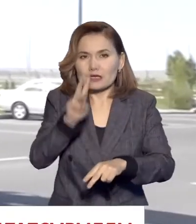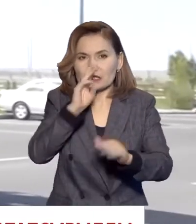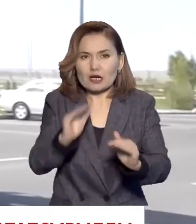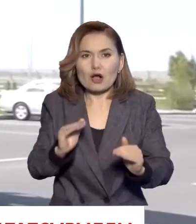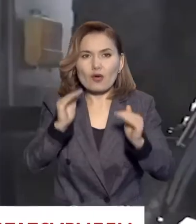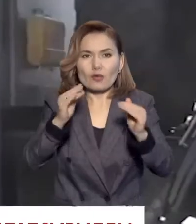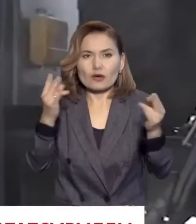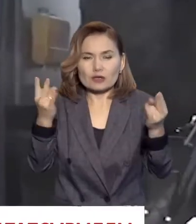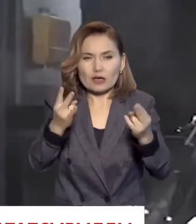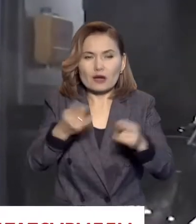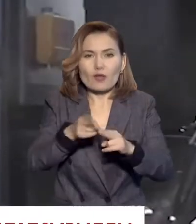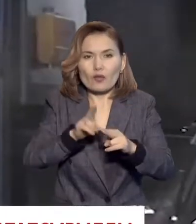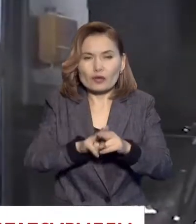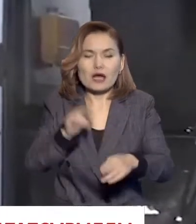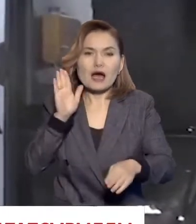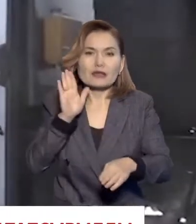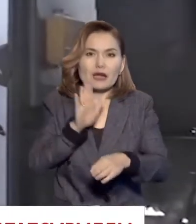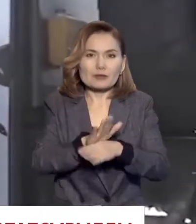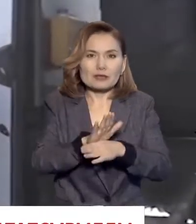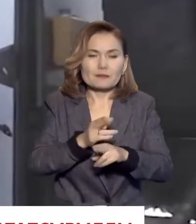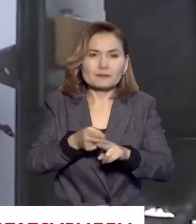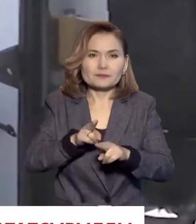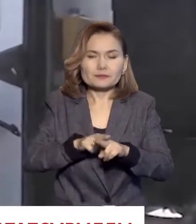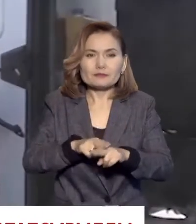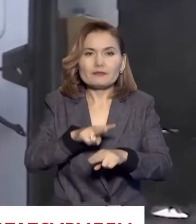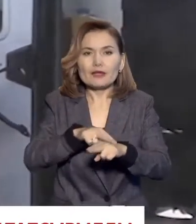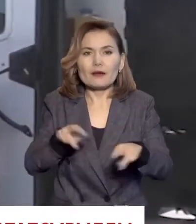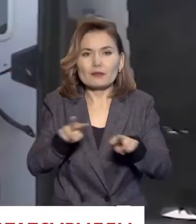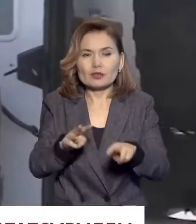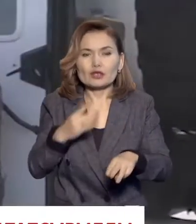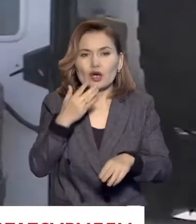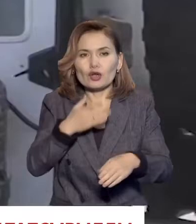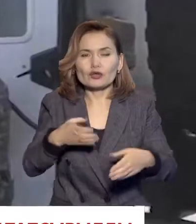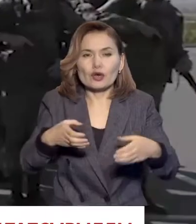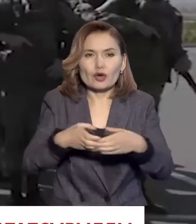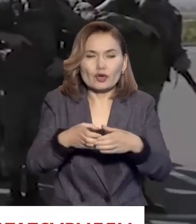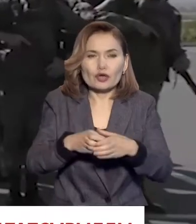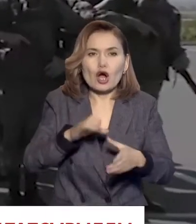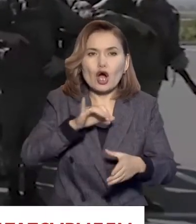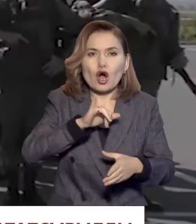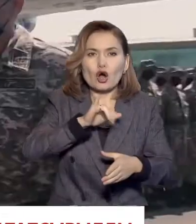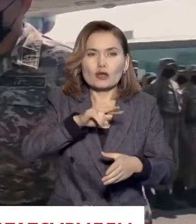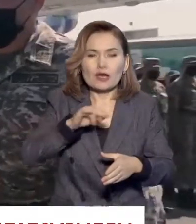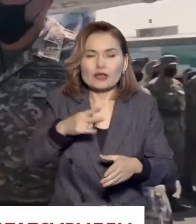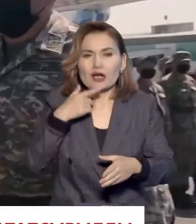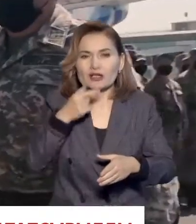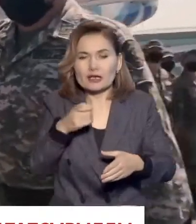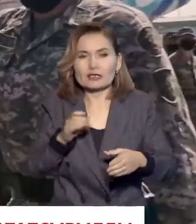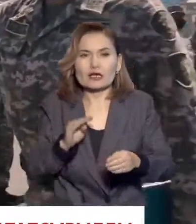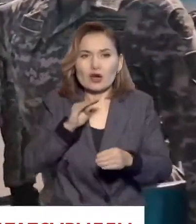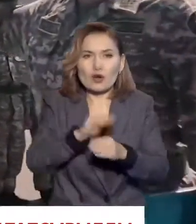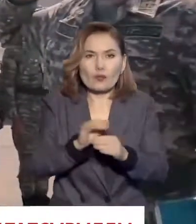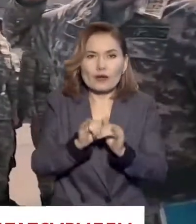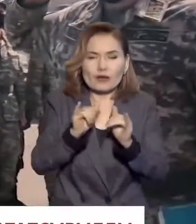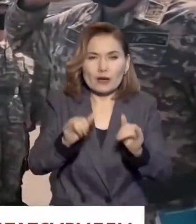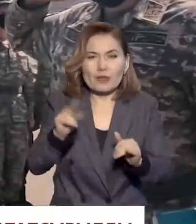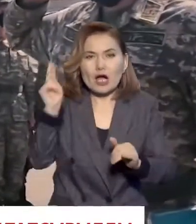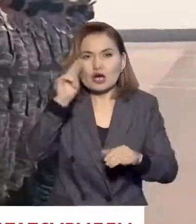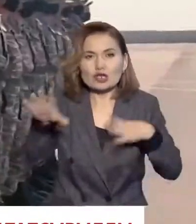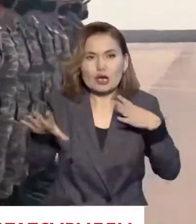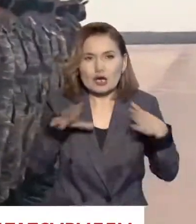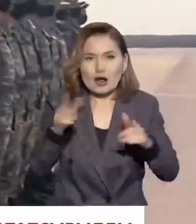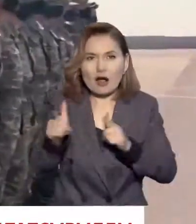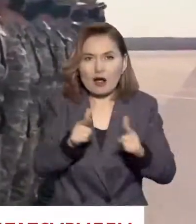жасау үшін жалақысын арттыруды тапсырды. Ішкі істер министрлігі мен ұлттық ұланның арнайы жасақтарының санын көбейту, жауынгерлік әзірлік деңгейін